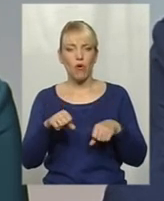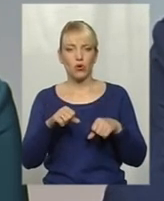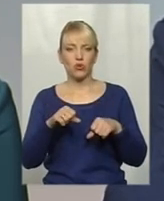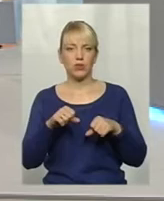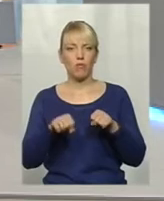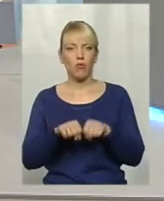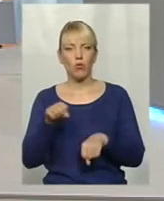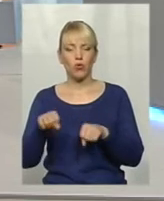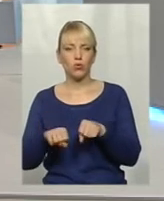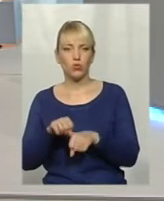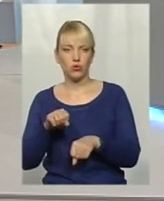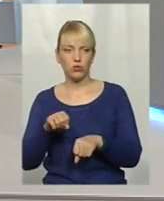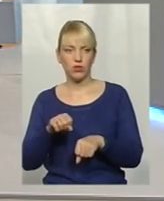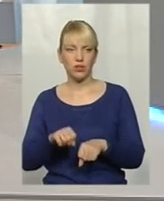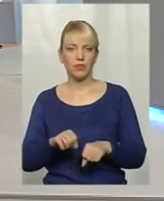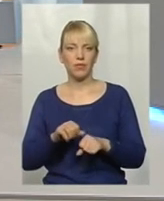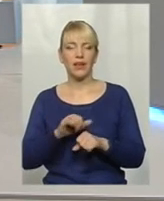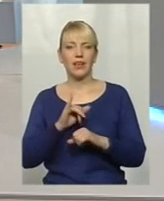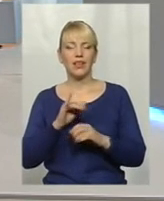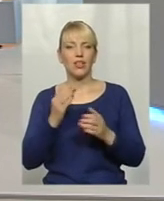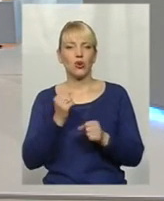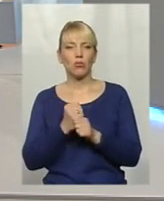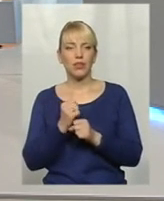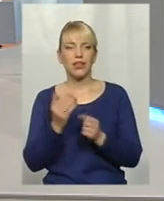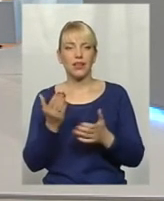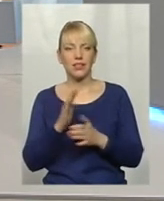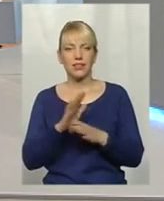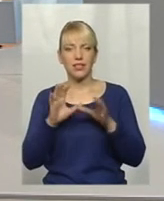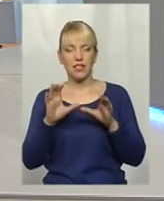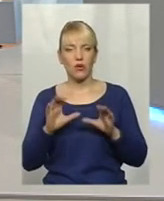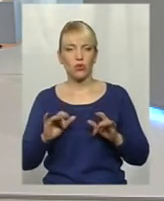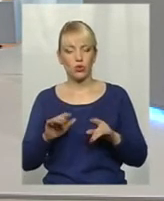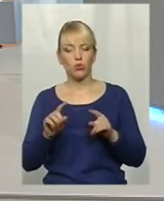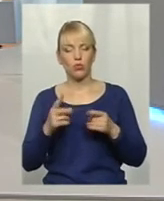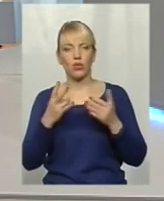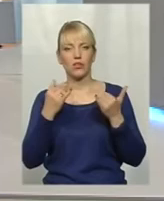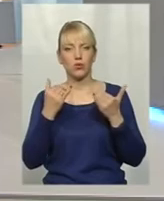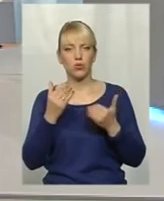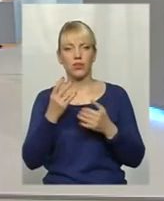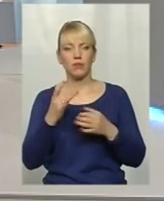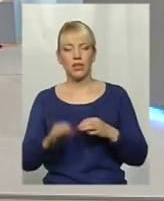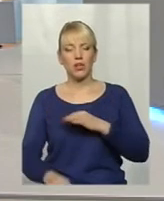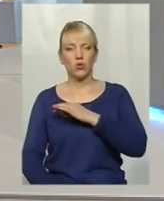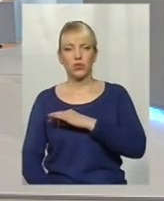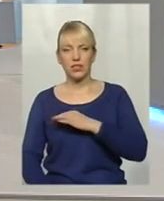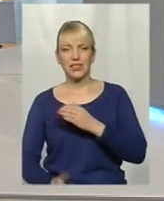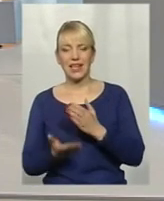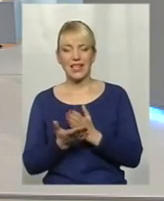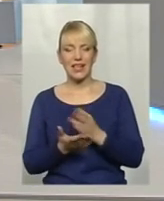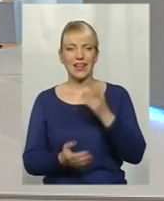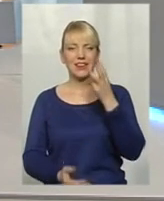порушень або якихось незаконних дій. Тому на сьогодні в управлінні юстиції діє 3 відділи, які